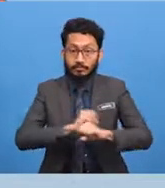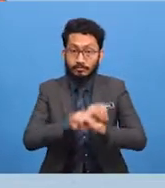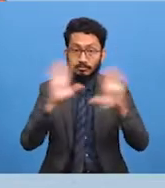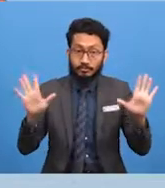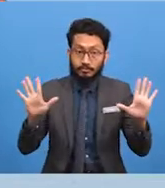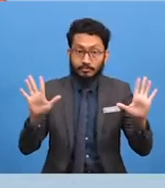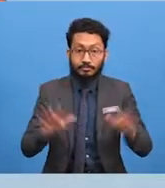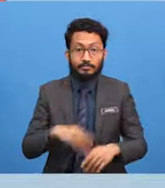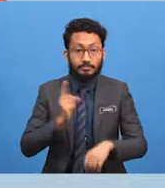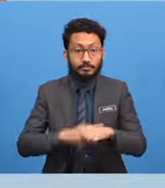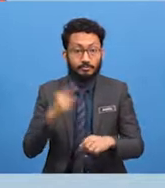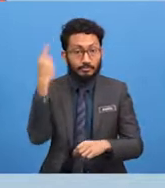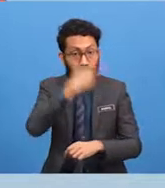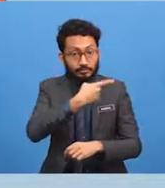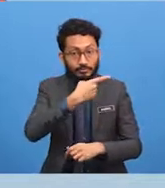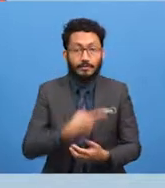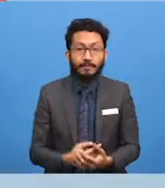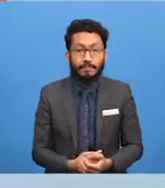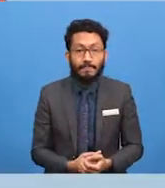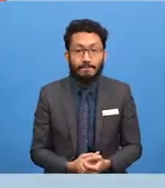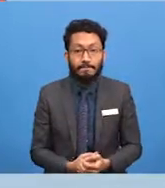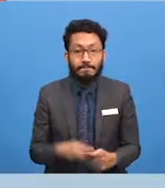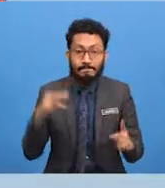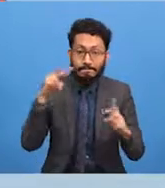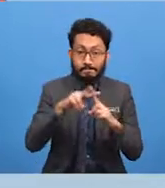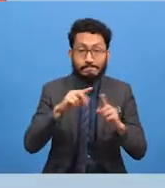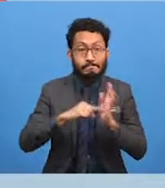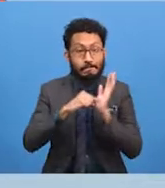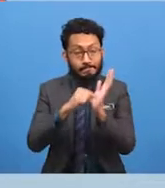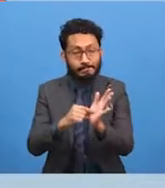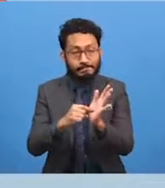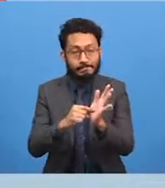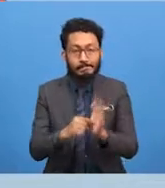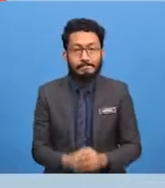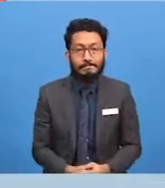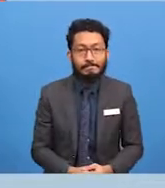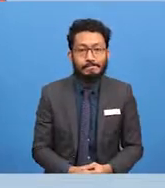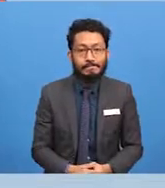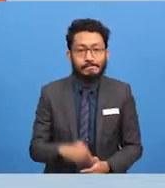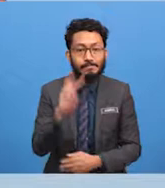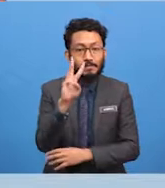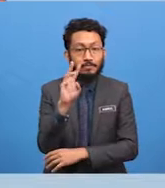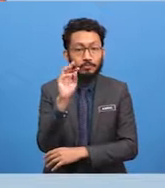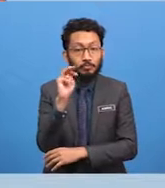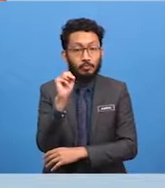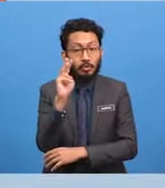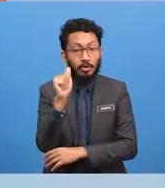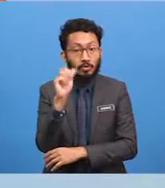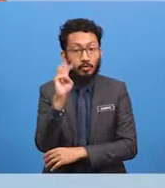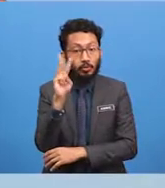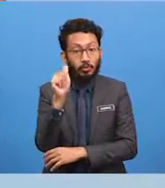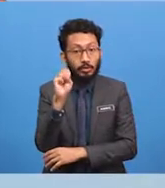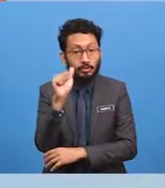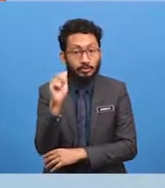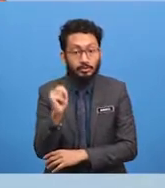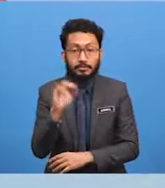depan. Visi juga merujuk kepada wawasan yang perlu dicapai untuk